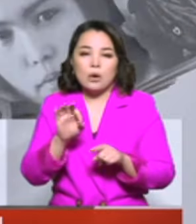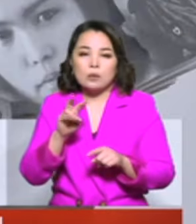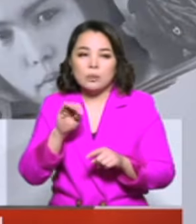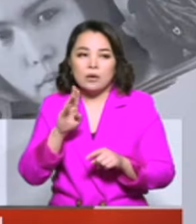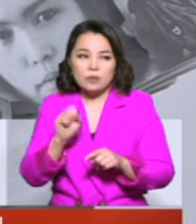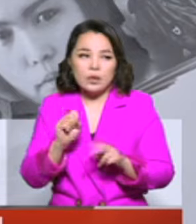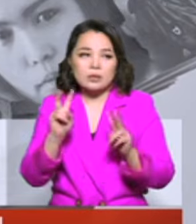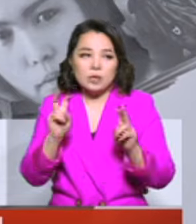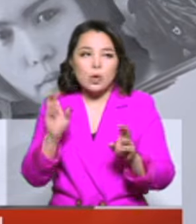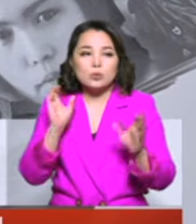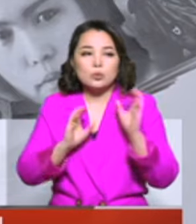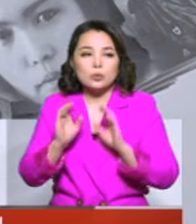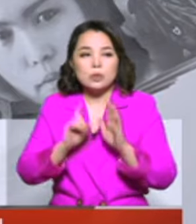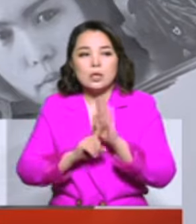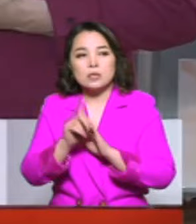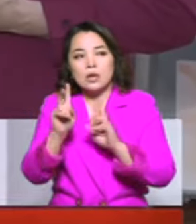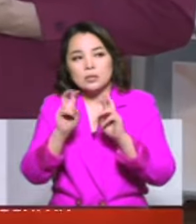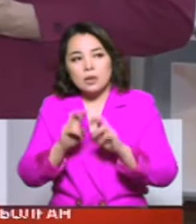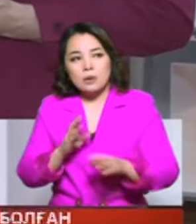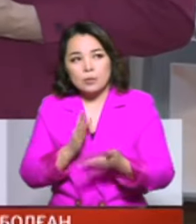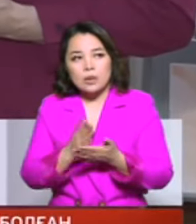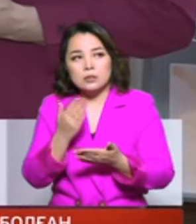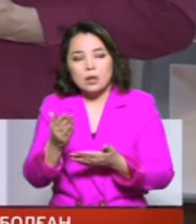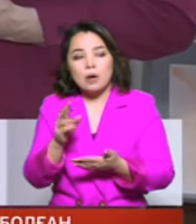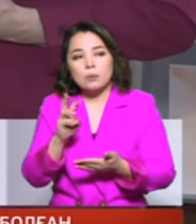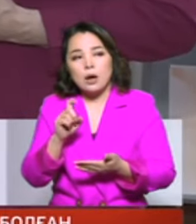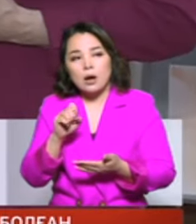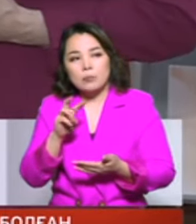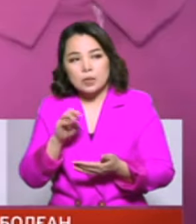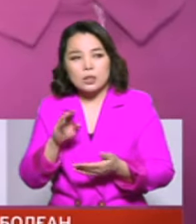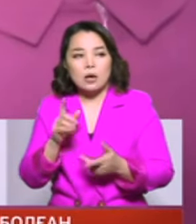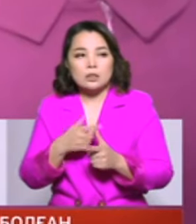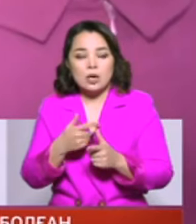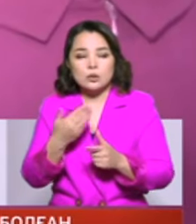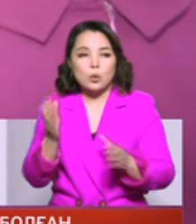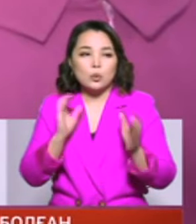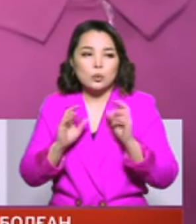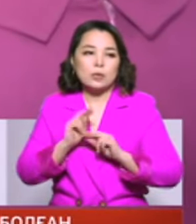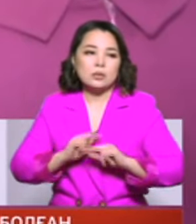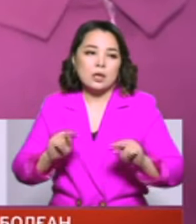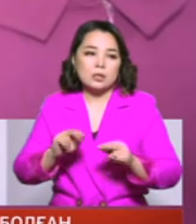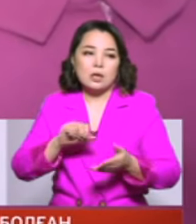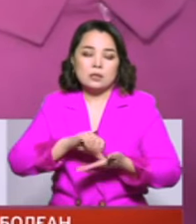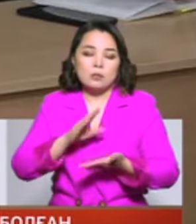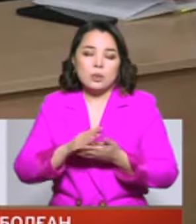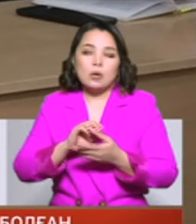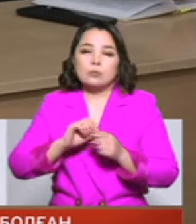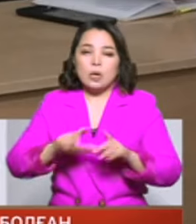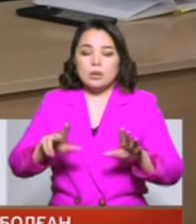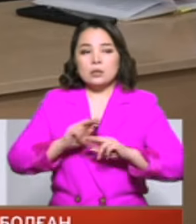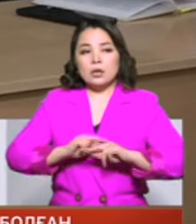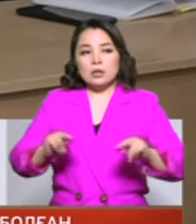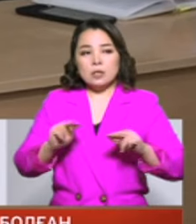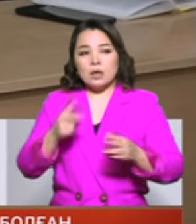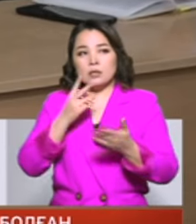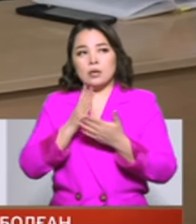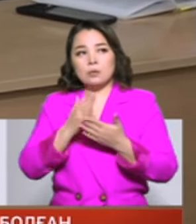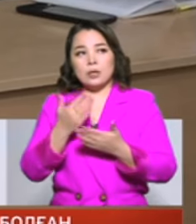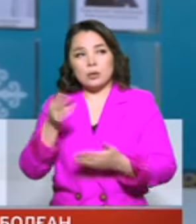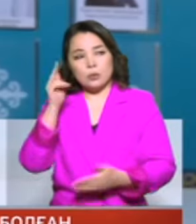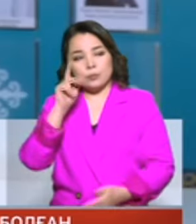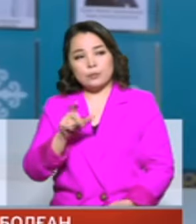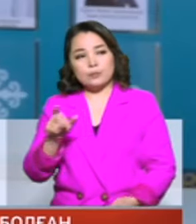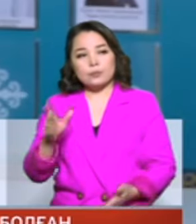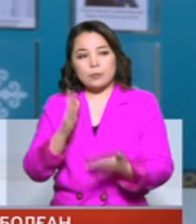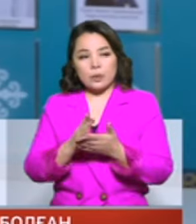бұл тақырыпты студент кезінен бастап зерттеген. Қазір өзі Махамбет атындағы университетте дәріс оқиды. Оған дейін мектепте шәкірт тәрбиелеген.